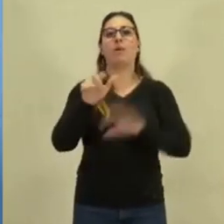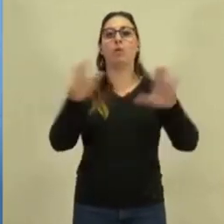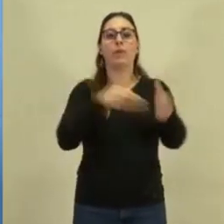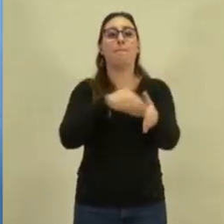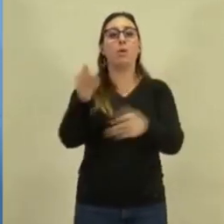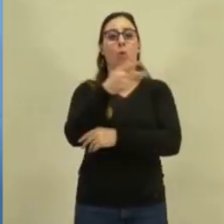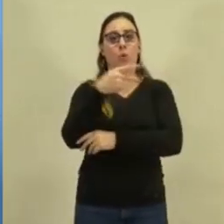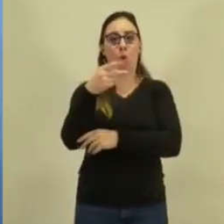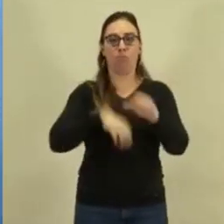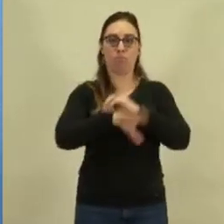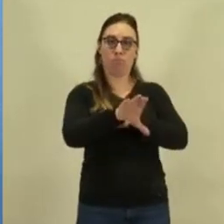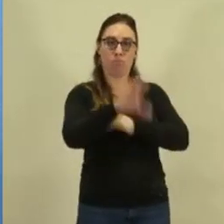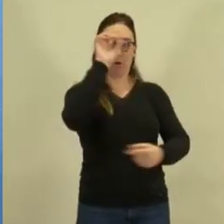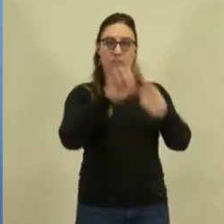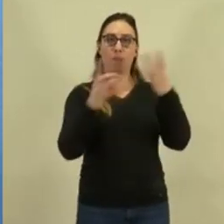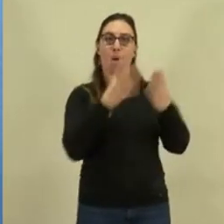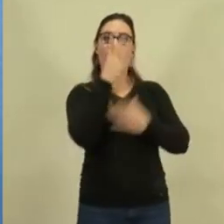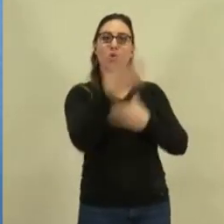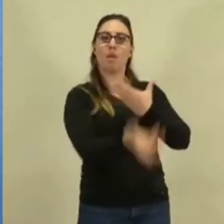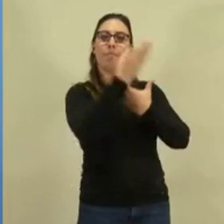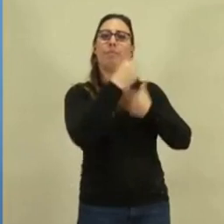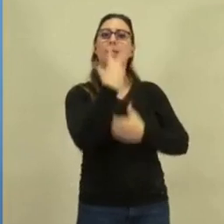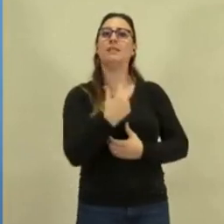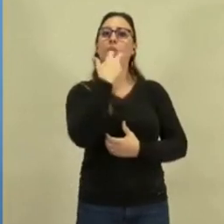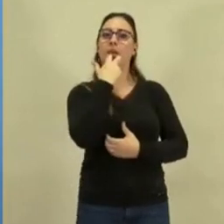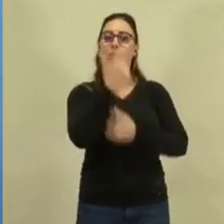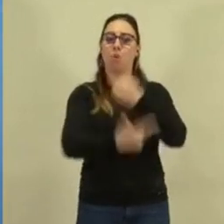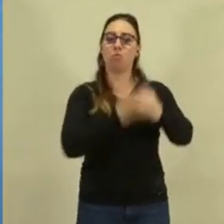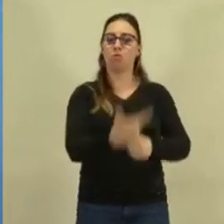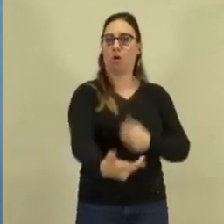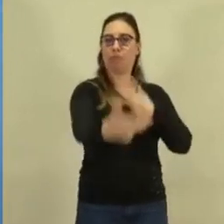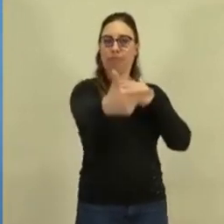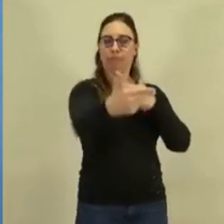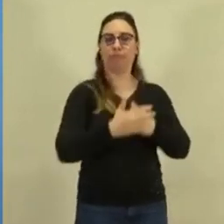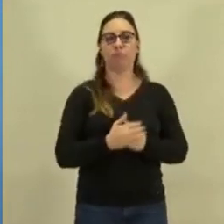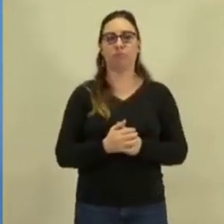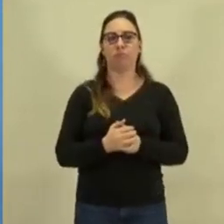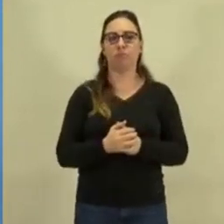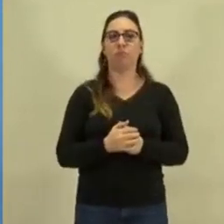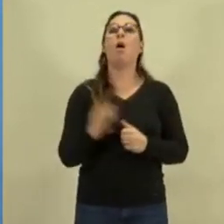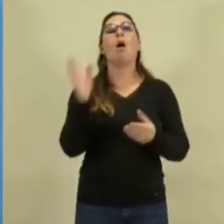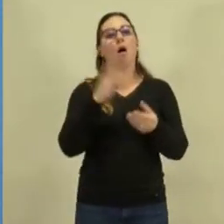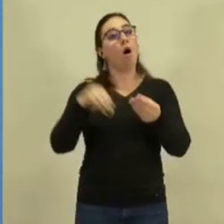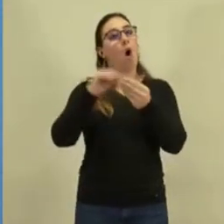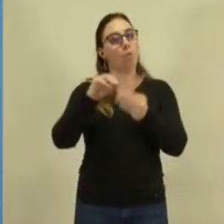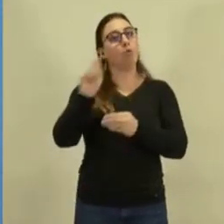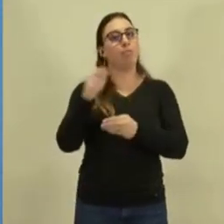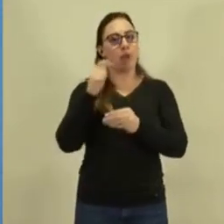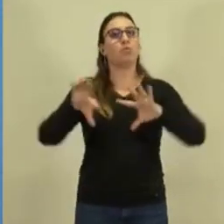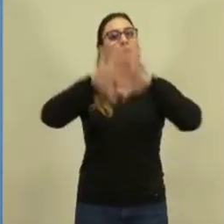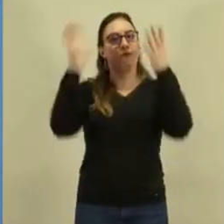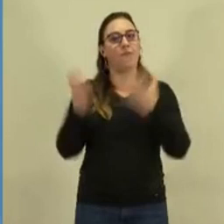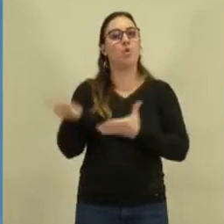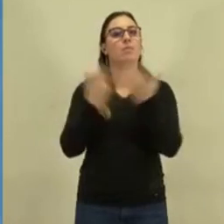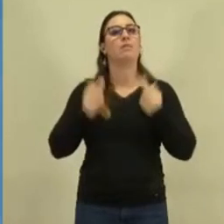d'euros pour financer les projets de participation citoyenne sur les 2 ans à venir. auquel il faut évidemment ajouter la masse salariale des